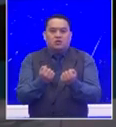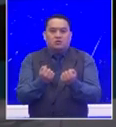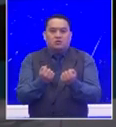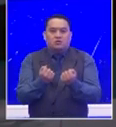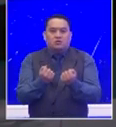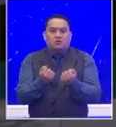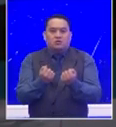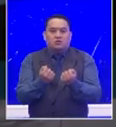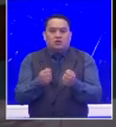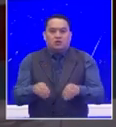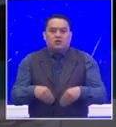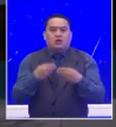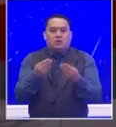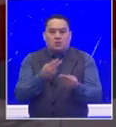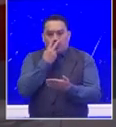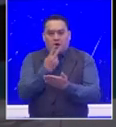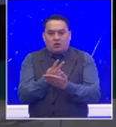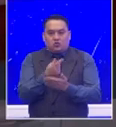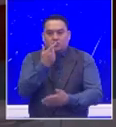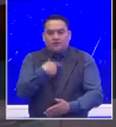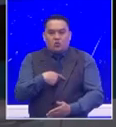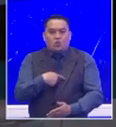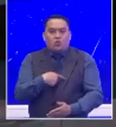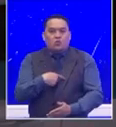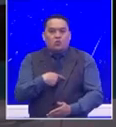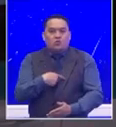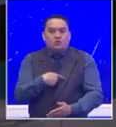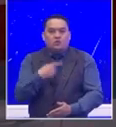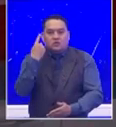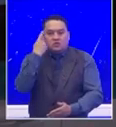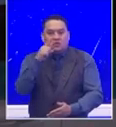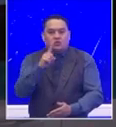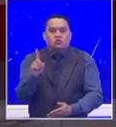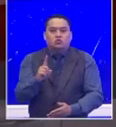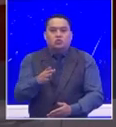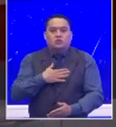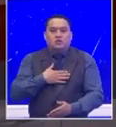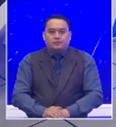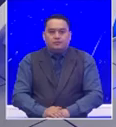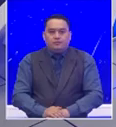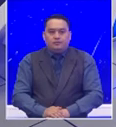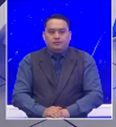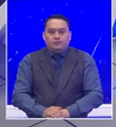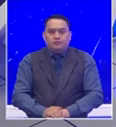поддержать, дать свой, как бы показать свою инициативу, что мы вместе.